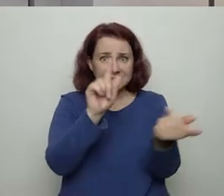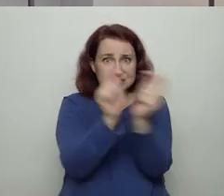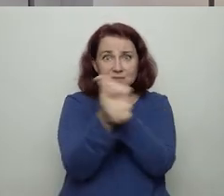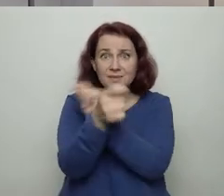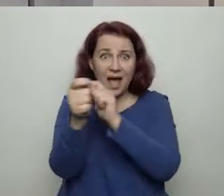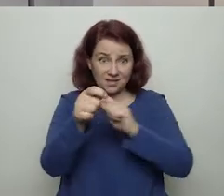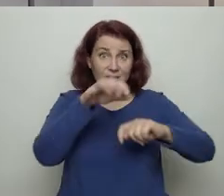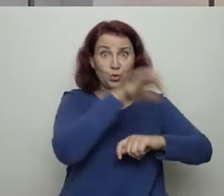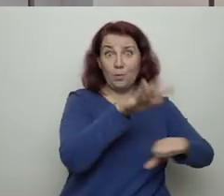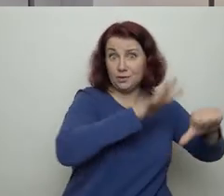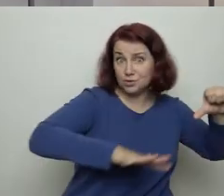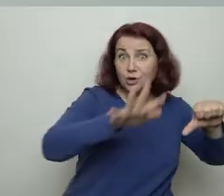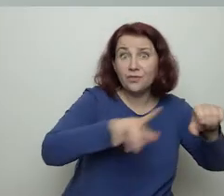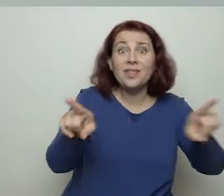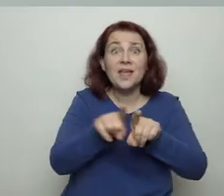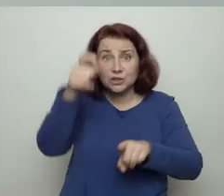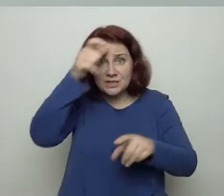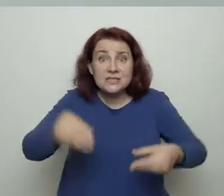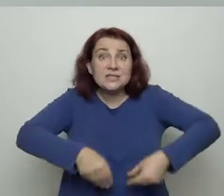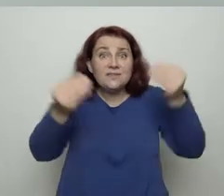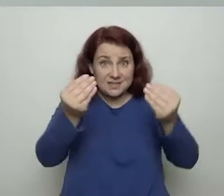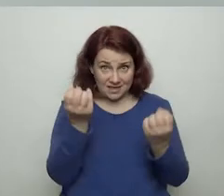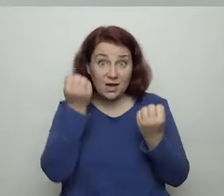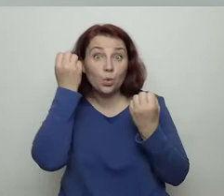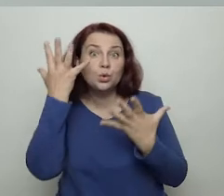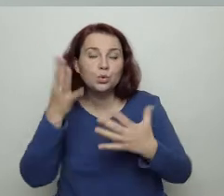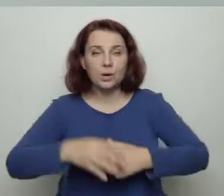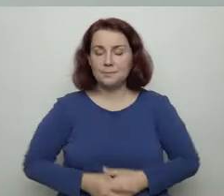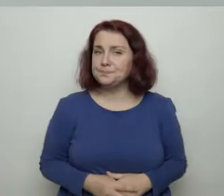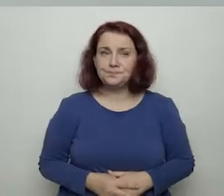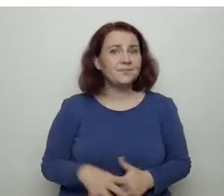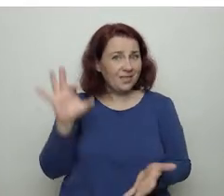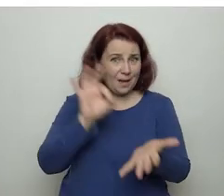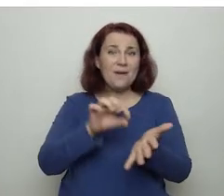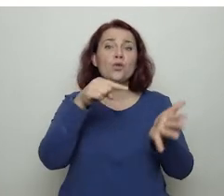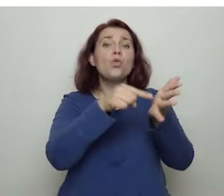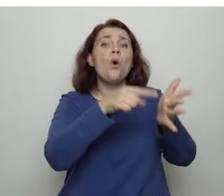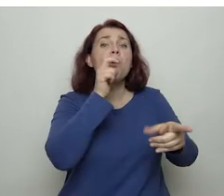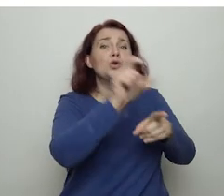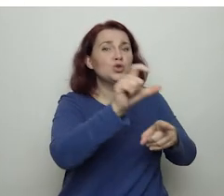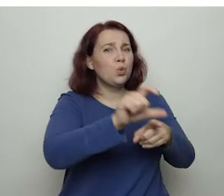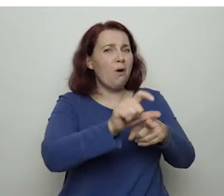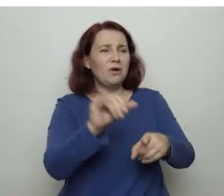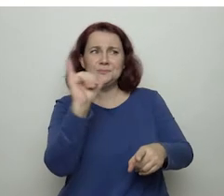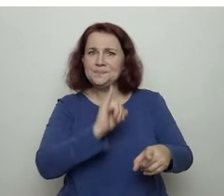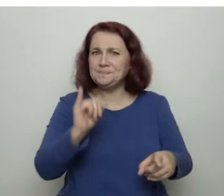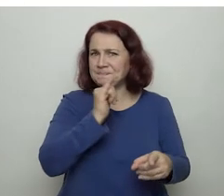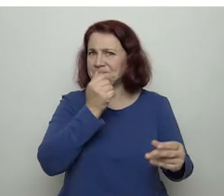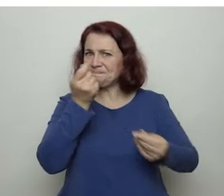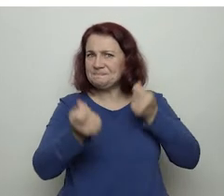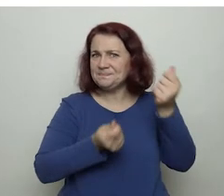potężne zmiany zarówno środowiskowe jaki cywilizacyjne kulturowe to niewątpliwie pojęcie